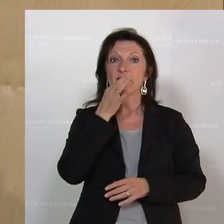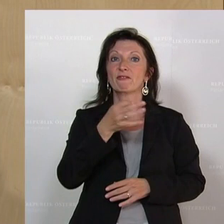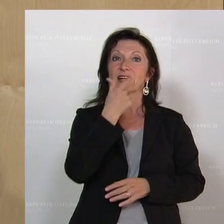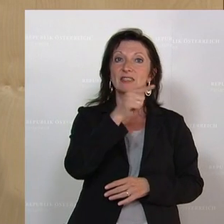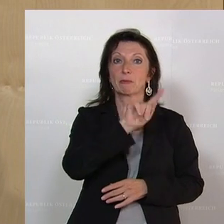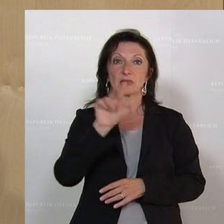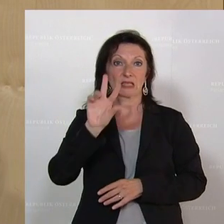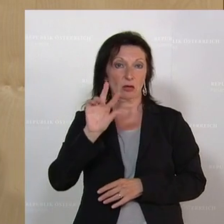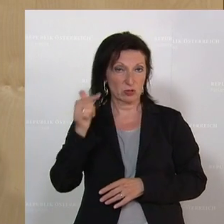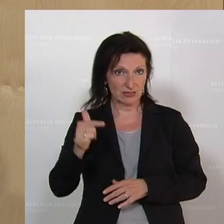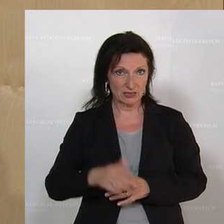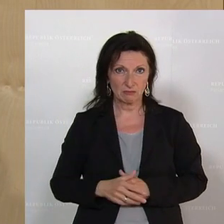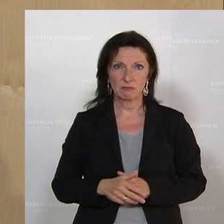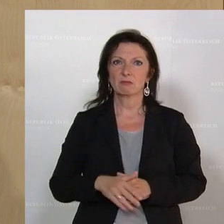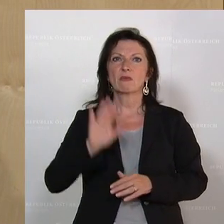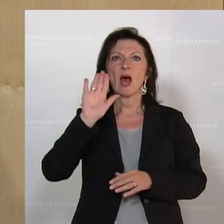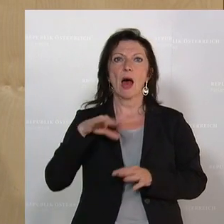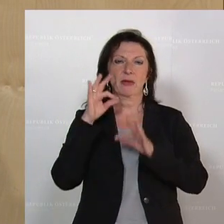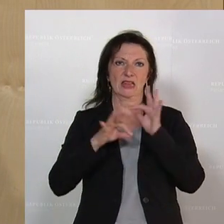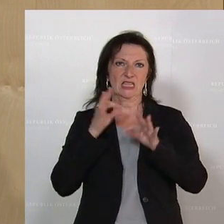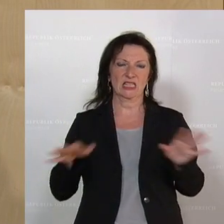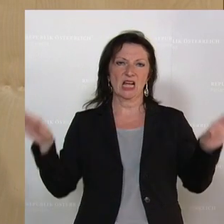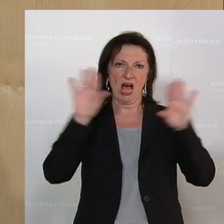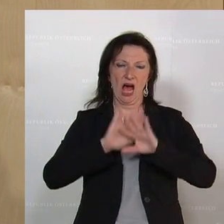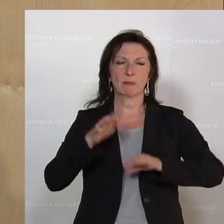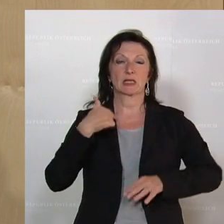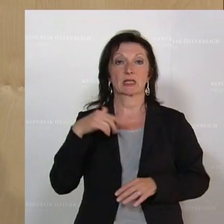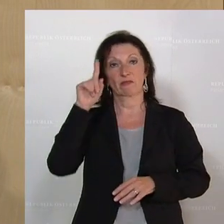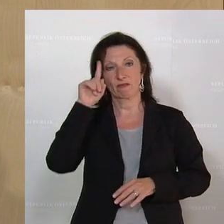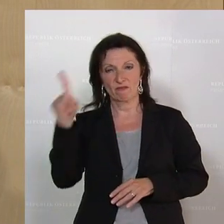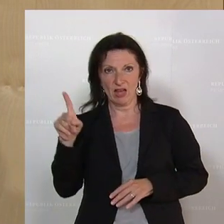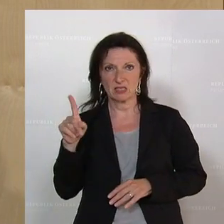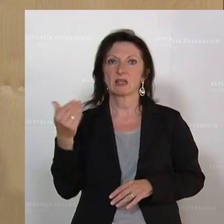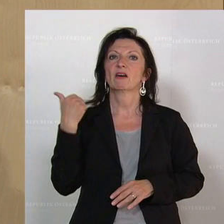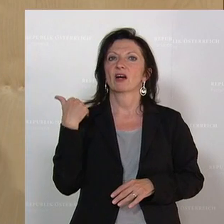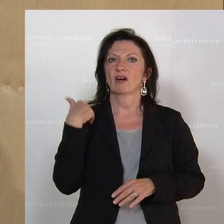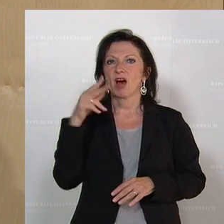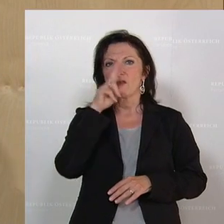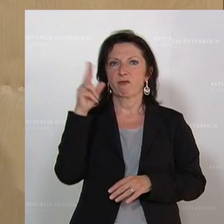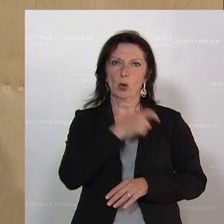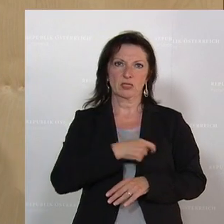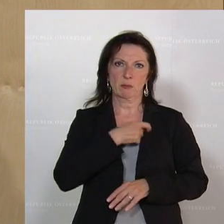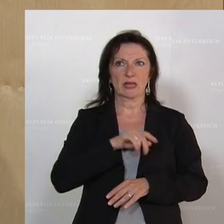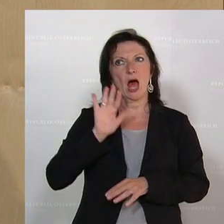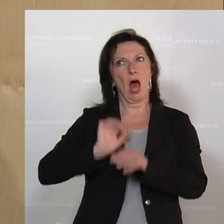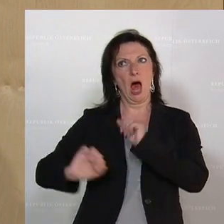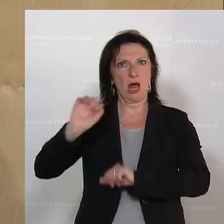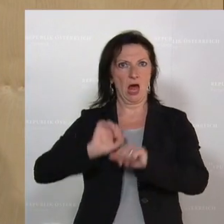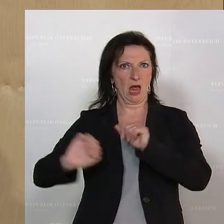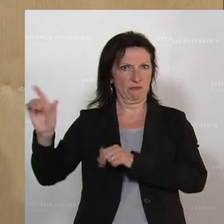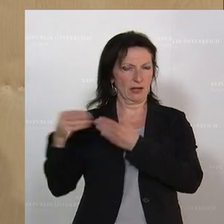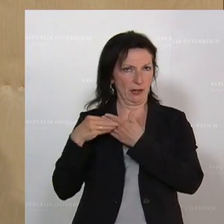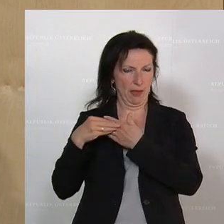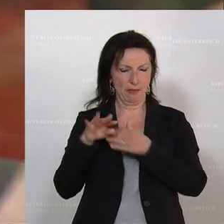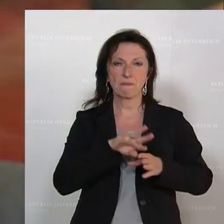bis 23, es ist mir seit Dienstagabend bekannt und ich wurde vom Anwalt der Volkspartei informiert.